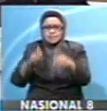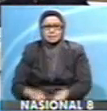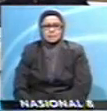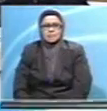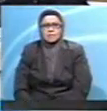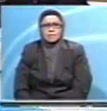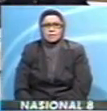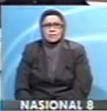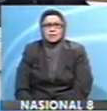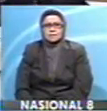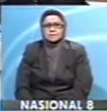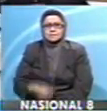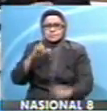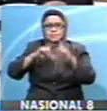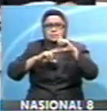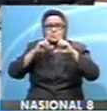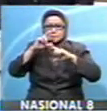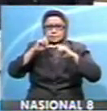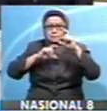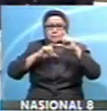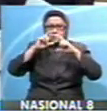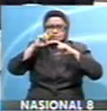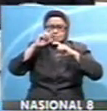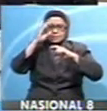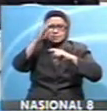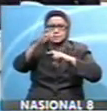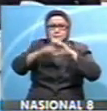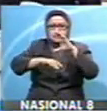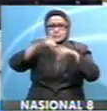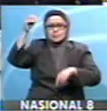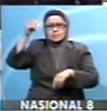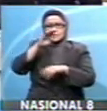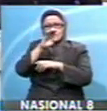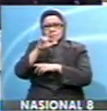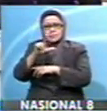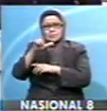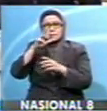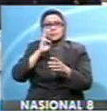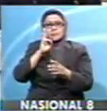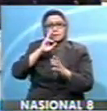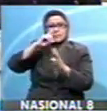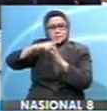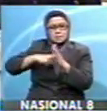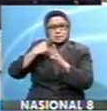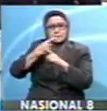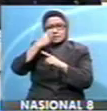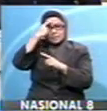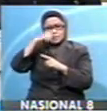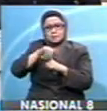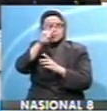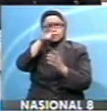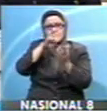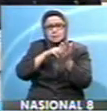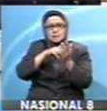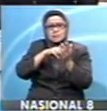perhatian dewan bandaraya Kuala Lumpur dbkl akan mengeluarkan Bil air bulanan individu kepada 74 r000 penyewa projek Perumahan